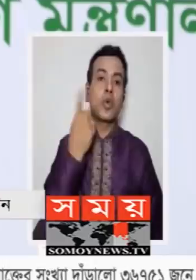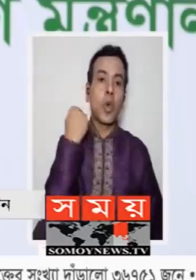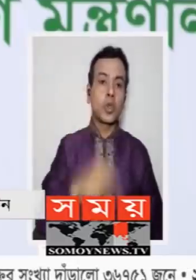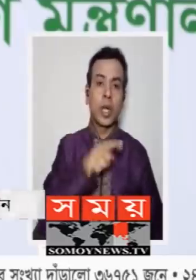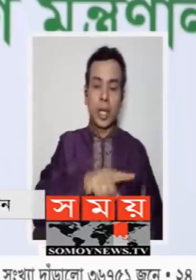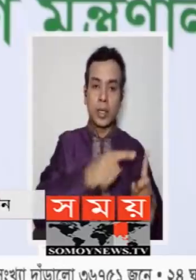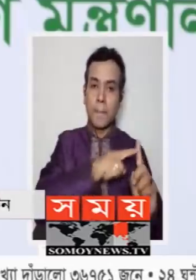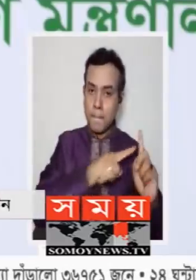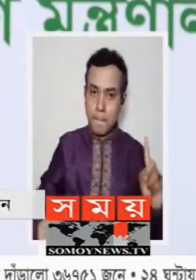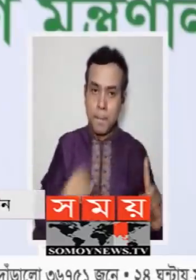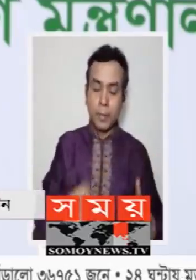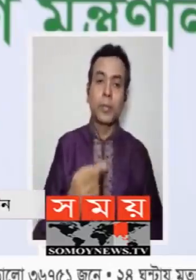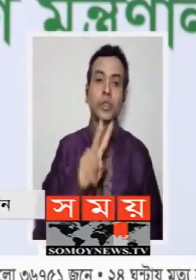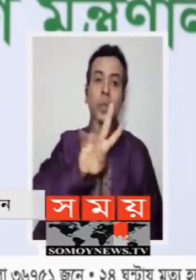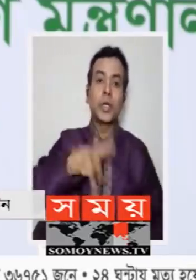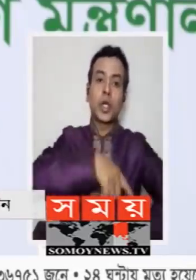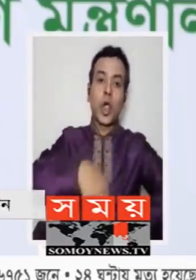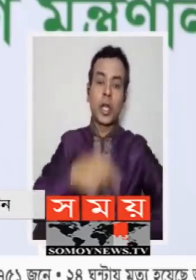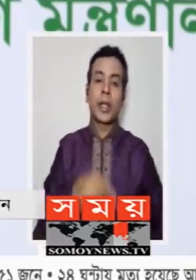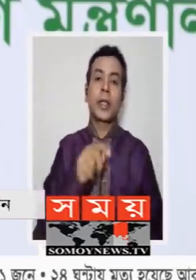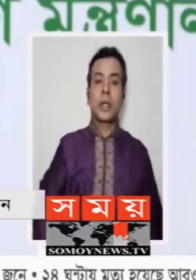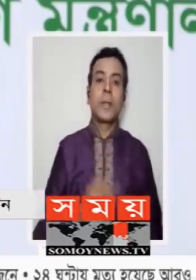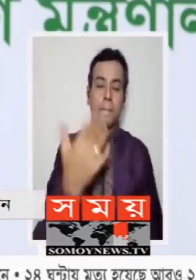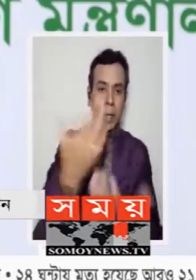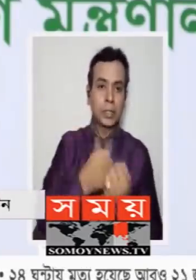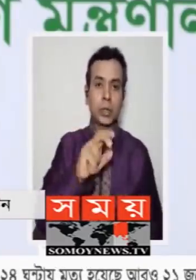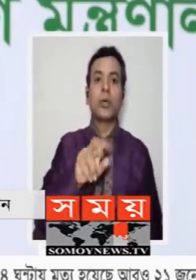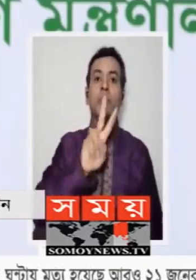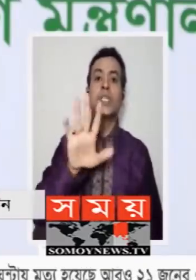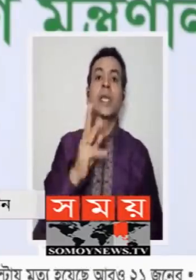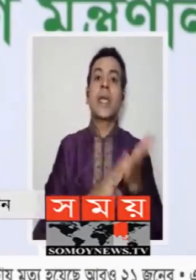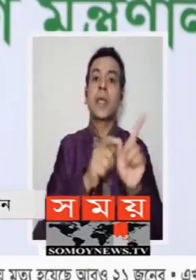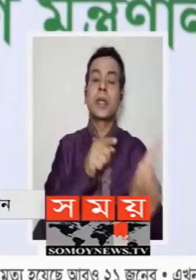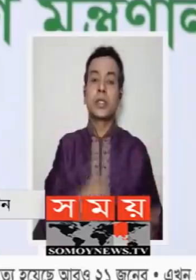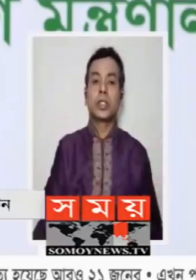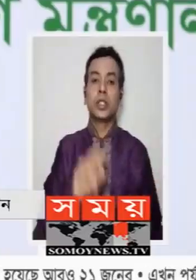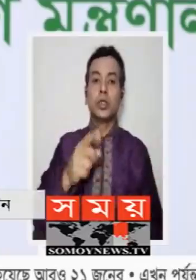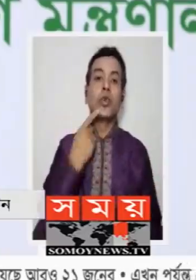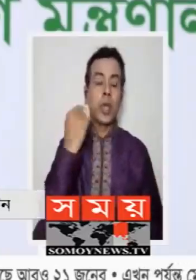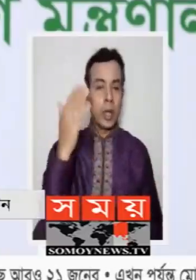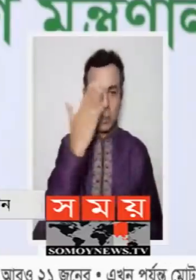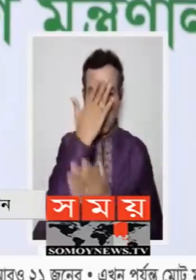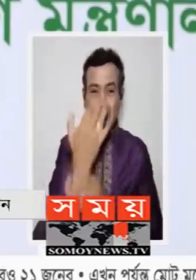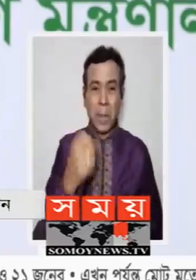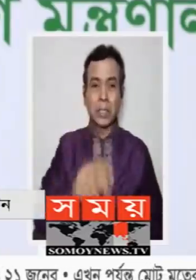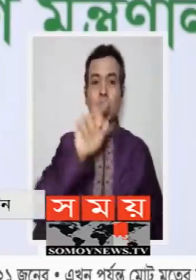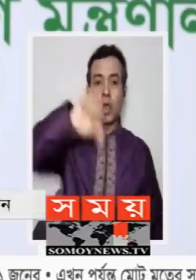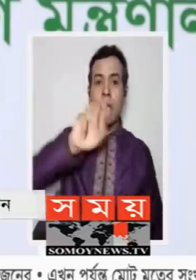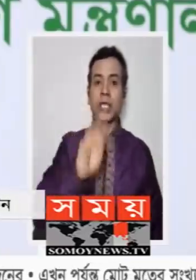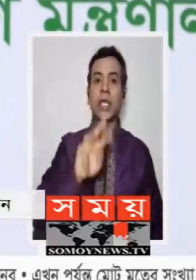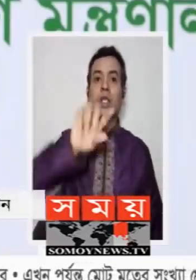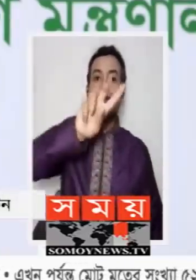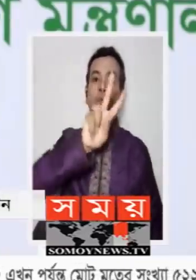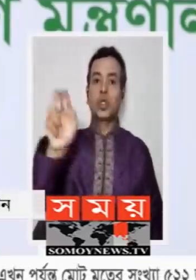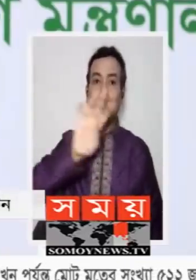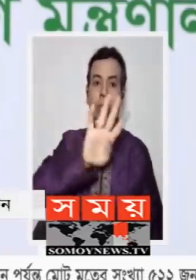বাংলাদেশ সেনাবাহিনীর প্রতি। দক্ষিণ পূর্ব এশিয়ার কোভিড-19 পরিস্থিতি যা আমরা গ্রহণ করেছি সিচুয়েশন রিপোর্ট বিশ্ব স্বাস্থ্য